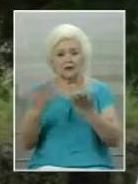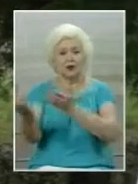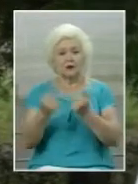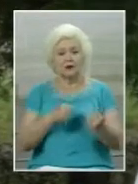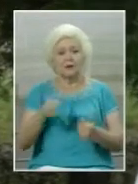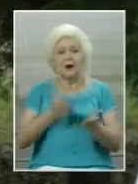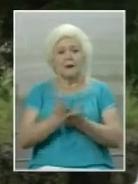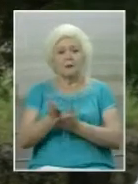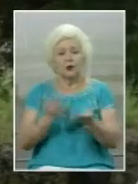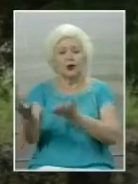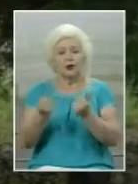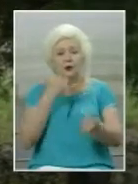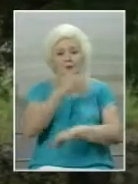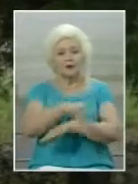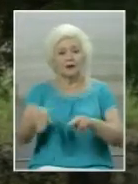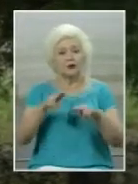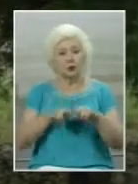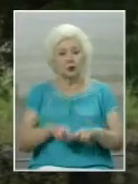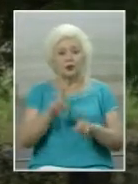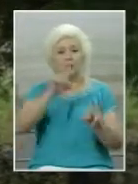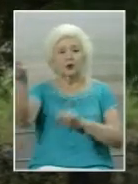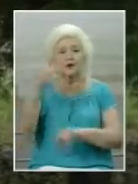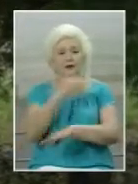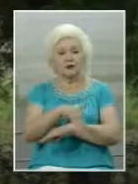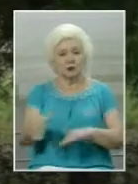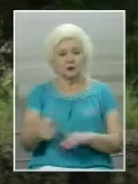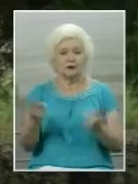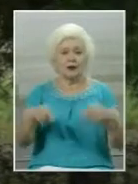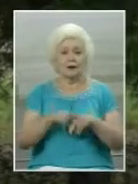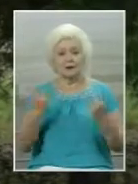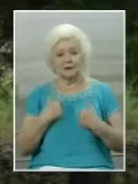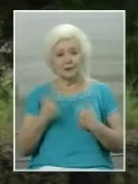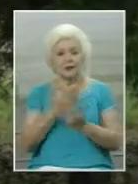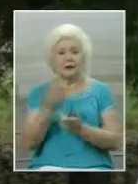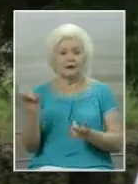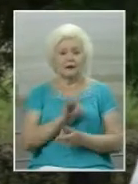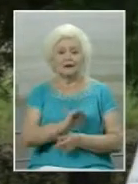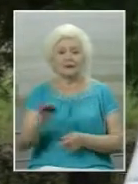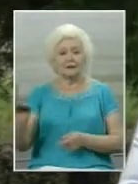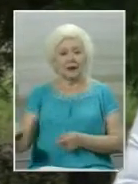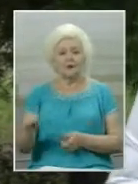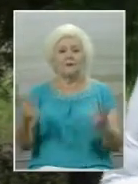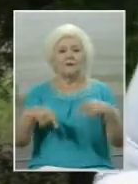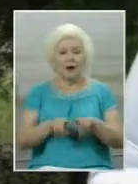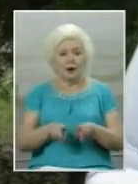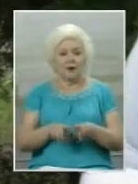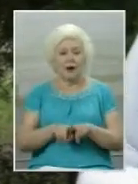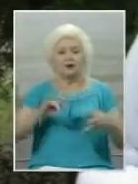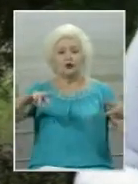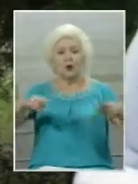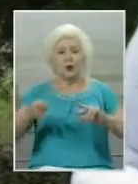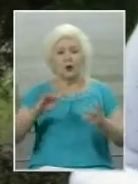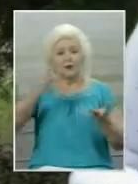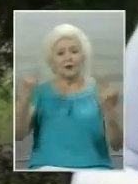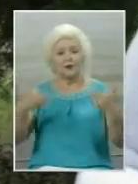з отримання закордонного паспорту для виїзду за кордон як себе, так і дітей, а також обмін